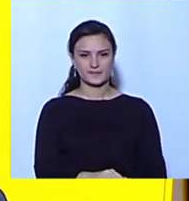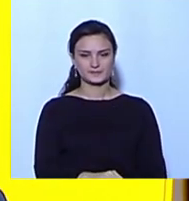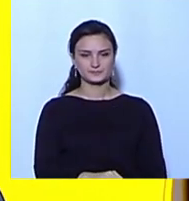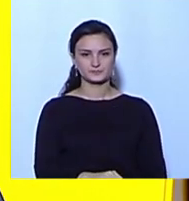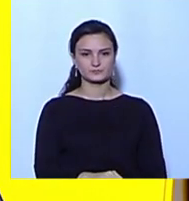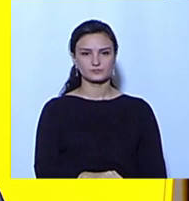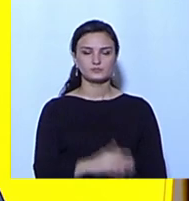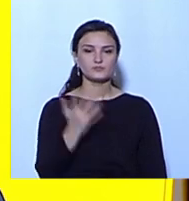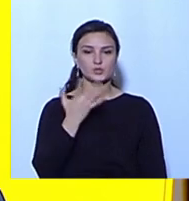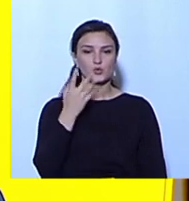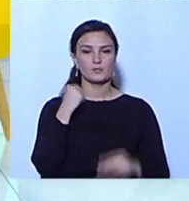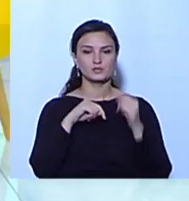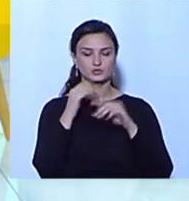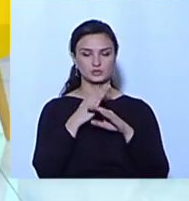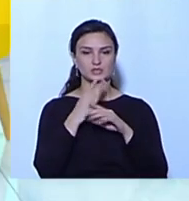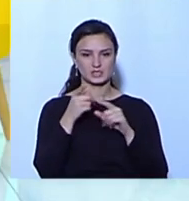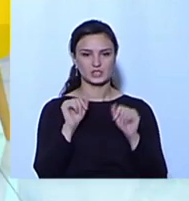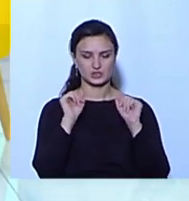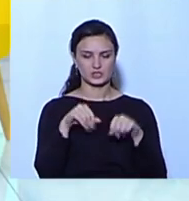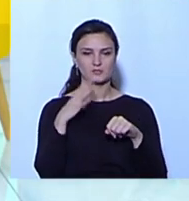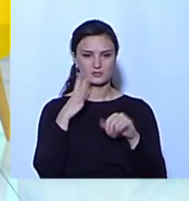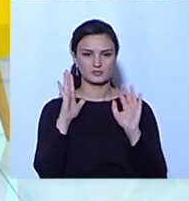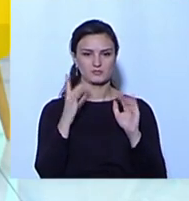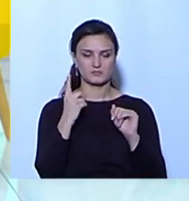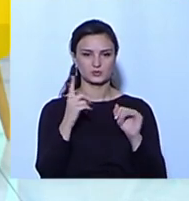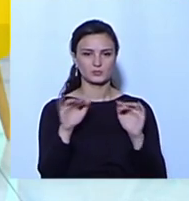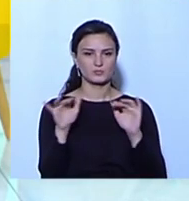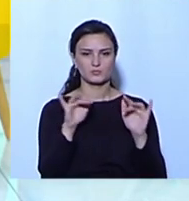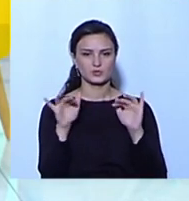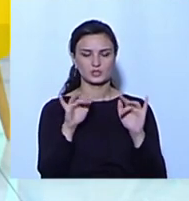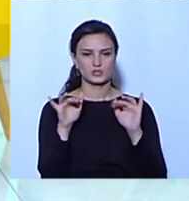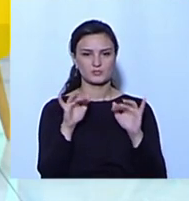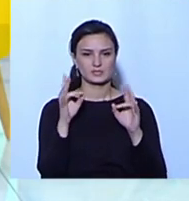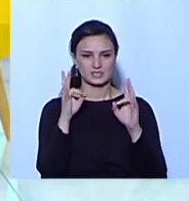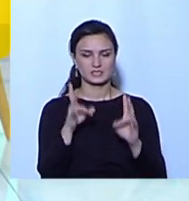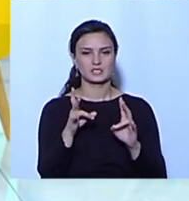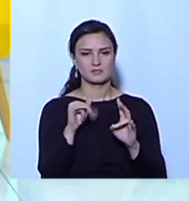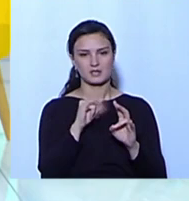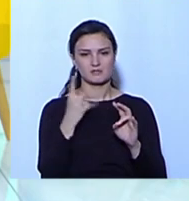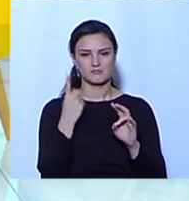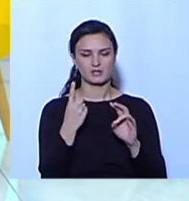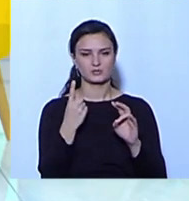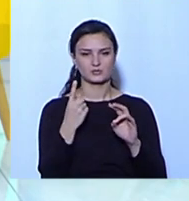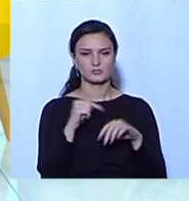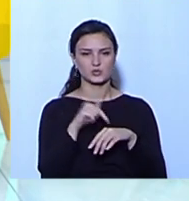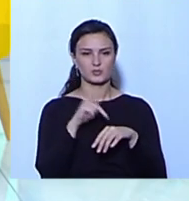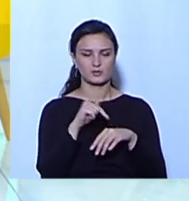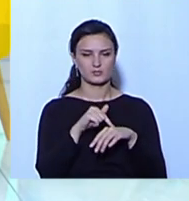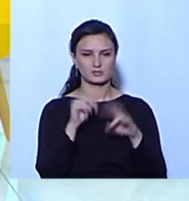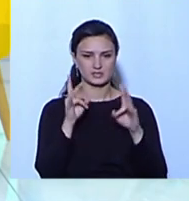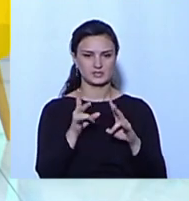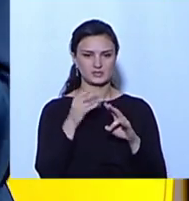რომელი არტერიის აუშია, აქაც შეიძლება იყოს მარტო თქვა მოძრაობის დაზიანება ან მარტო თქვა გრძნობელობის.